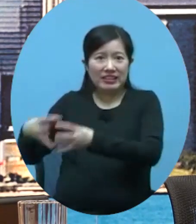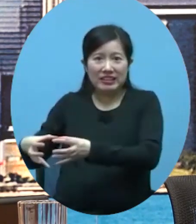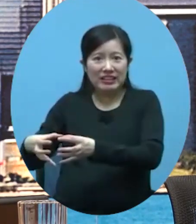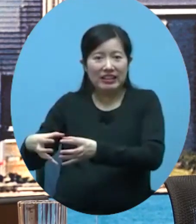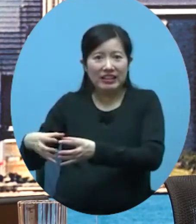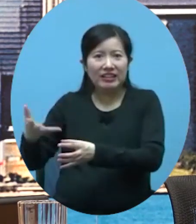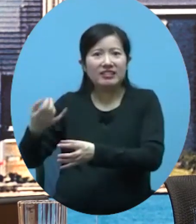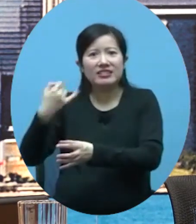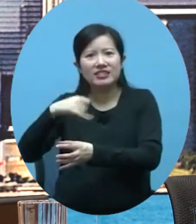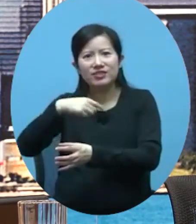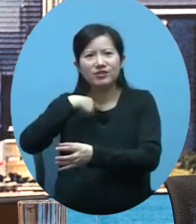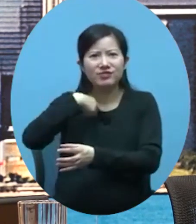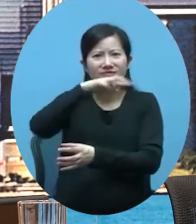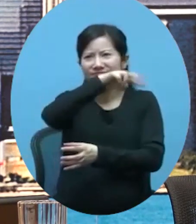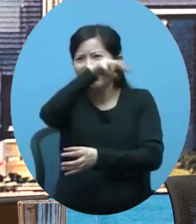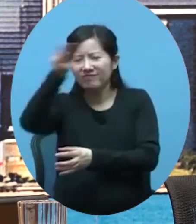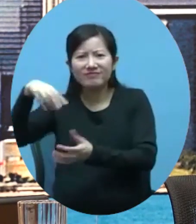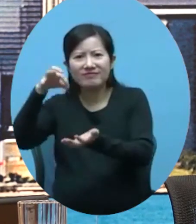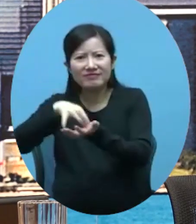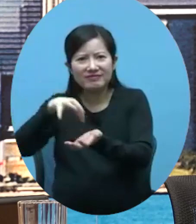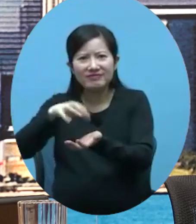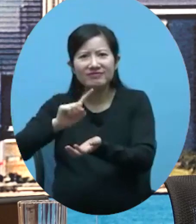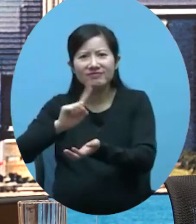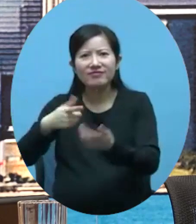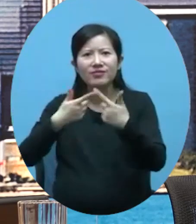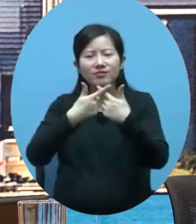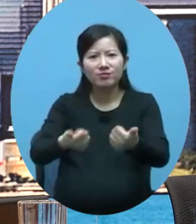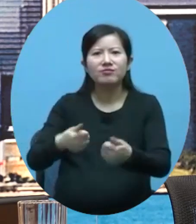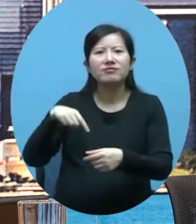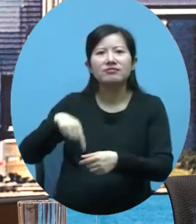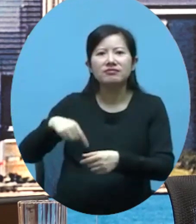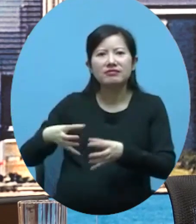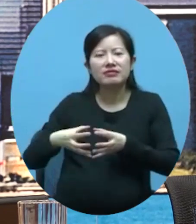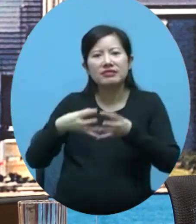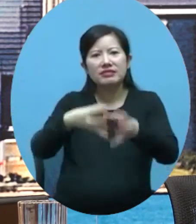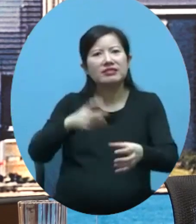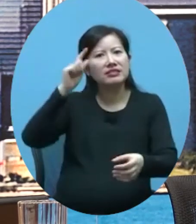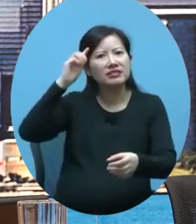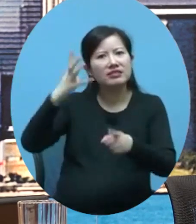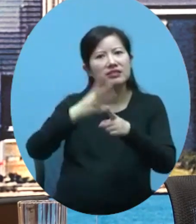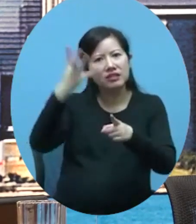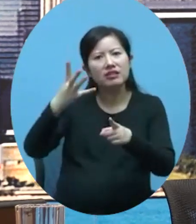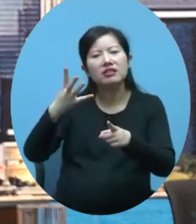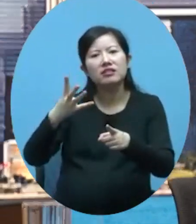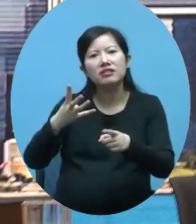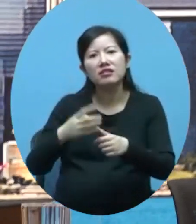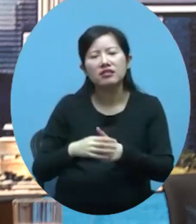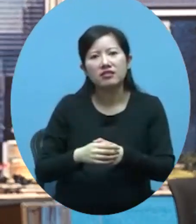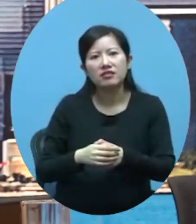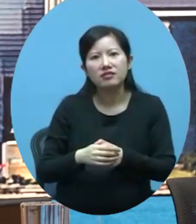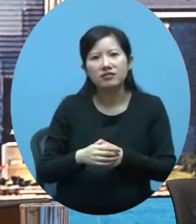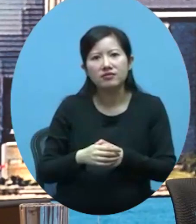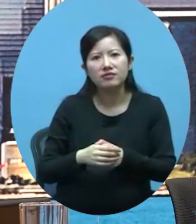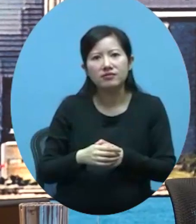需要立即有一些地方有一些單位是適合給人在那裡住14天接受這個影響監察的呢所以就